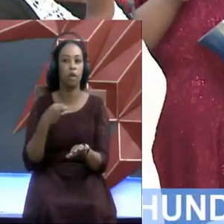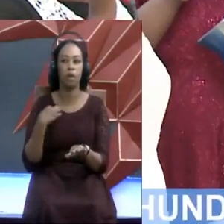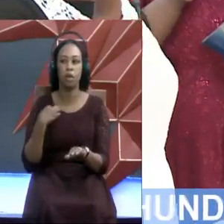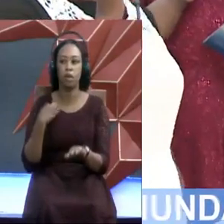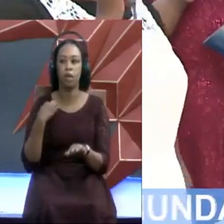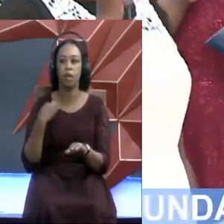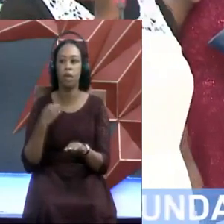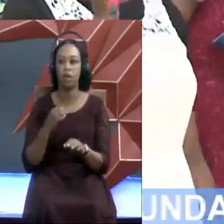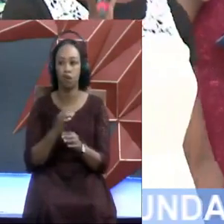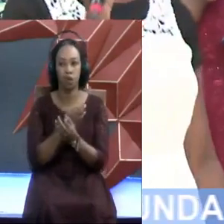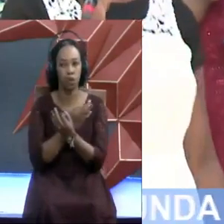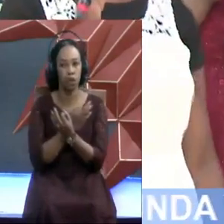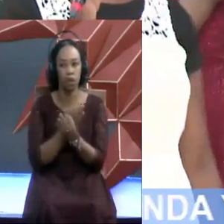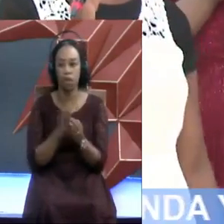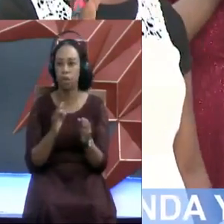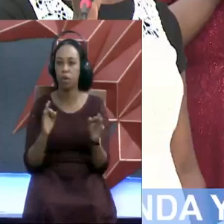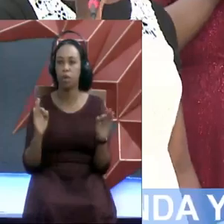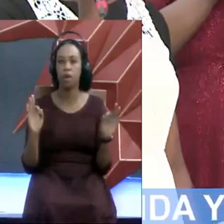utapona